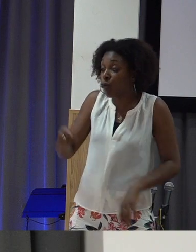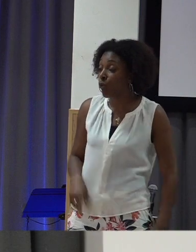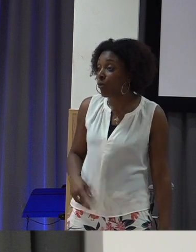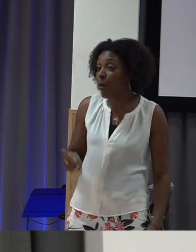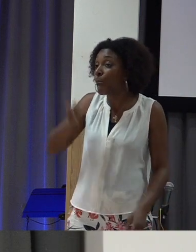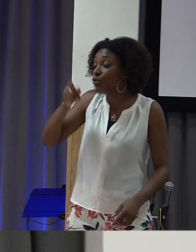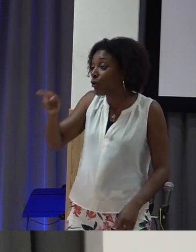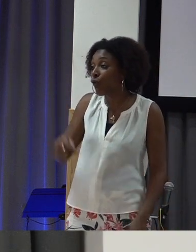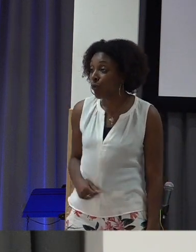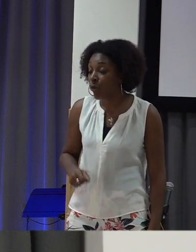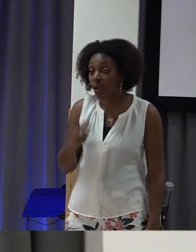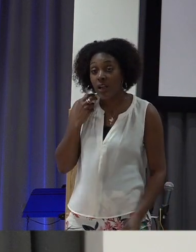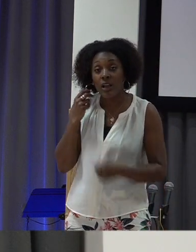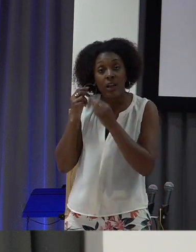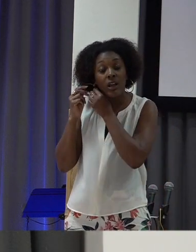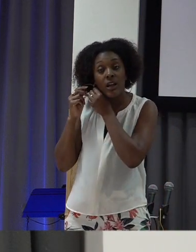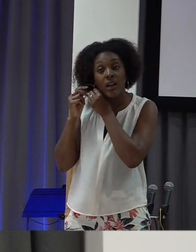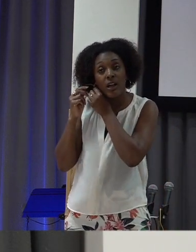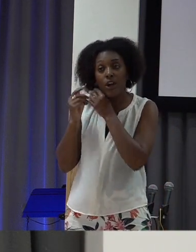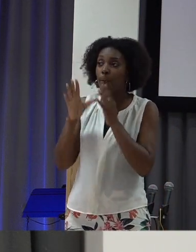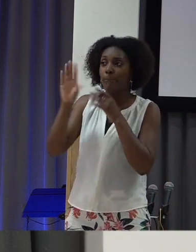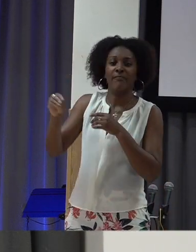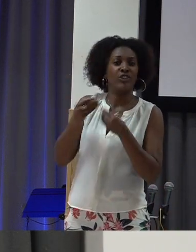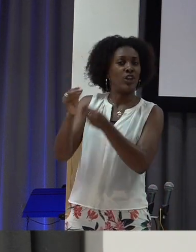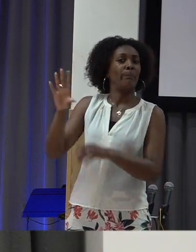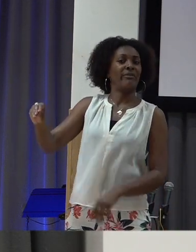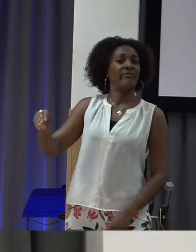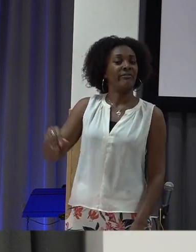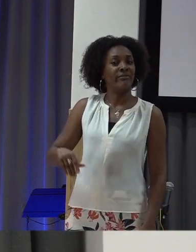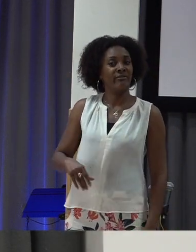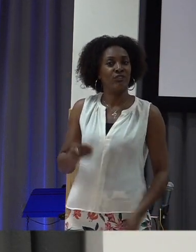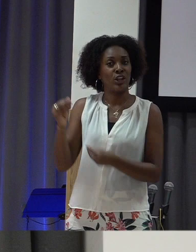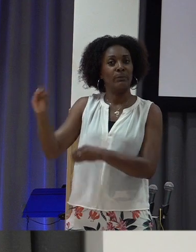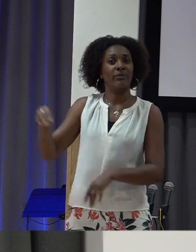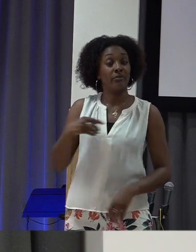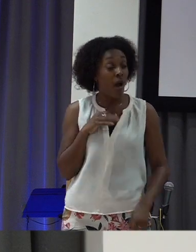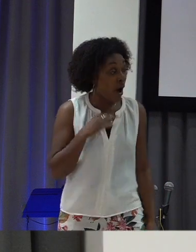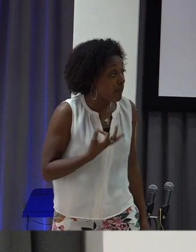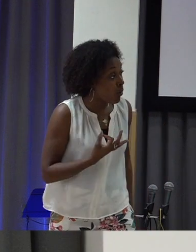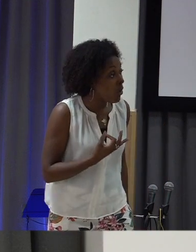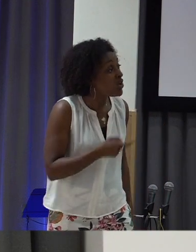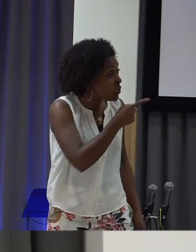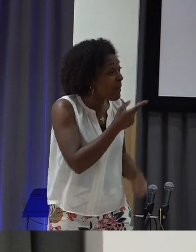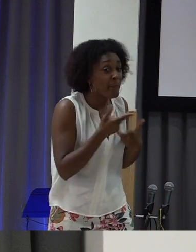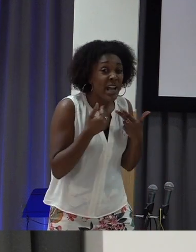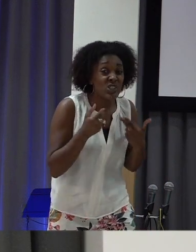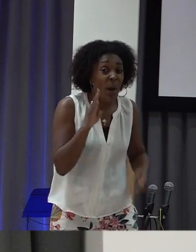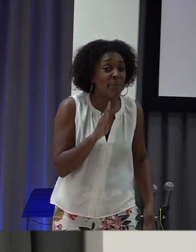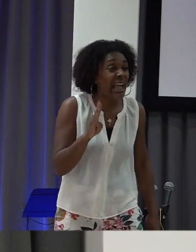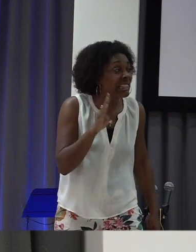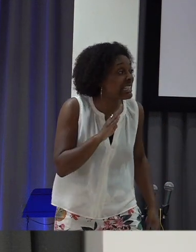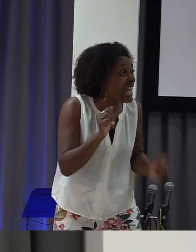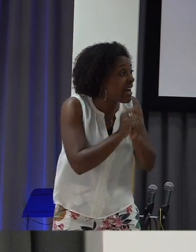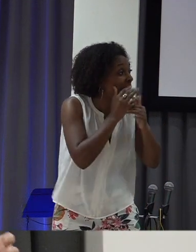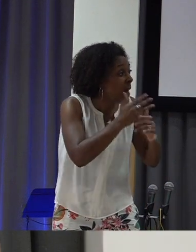leur claquait le bec. Hein. Autant que vous. Ah bon? Et vous êtes pasteur baptiste? Oui, bien sûr, mais